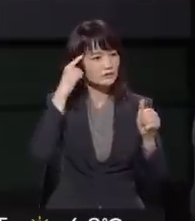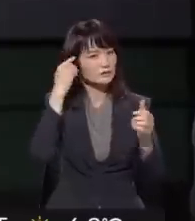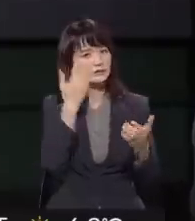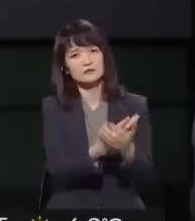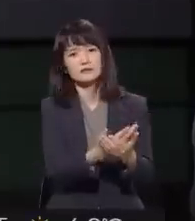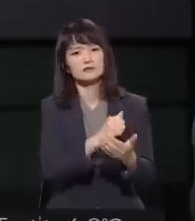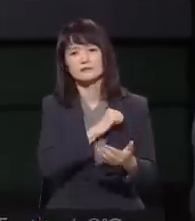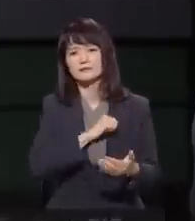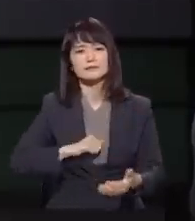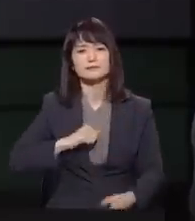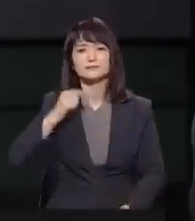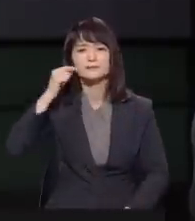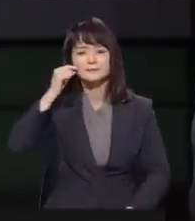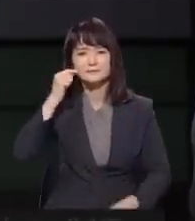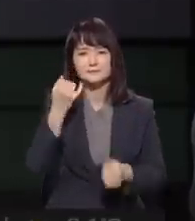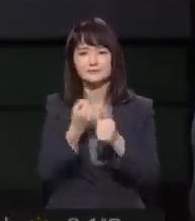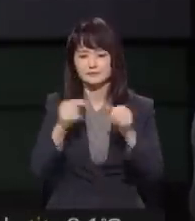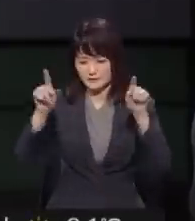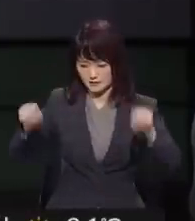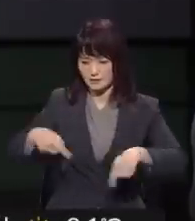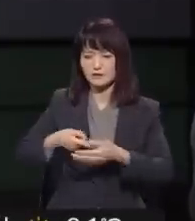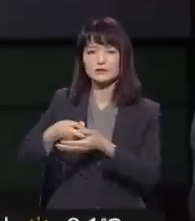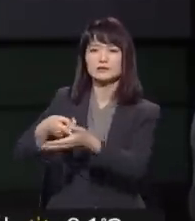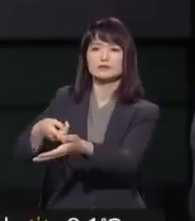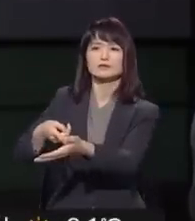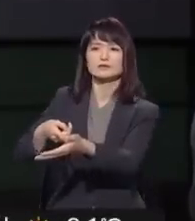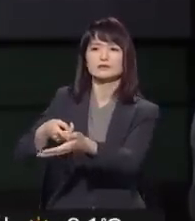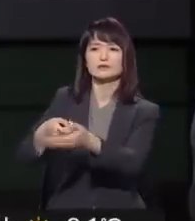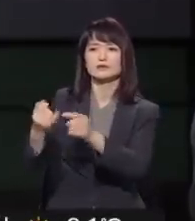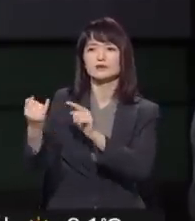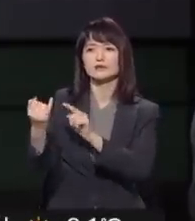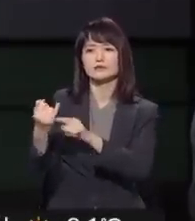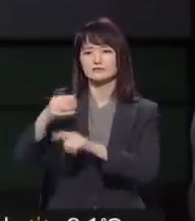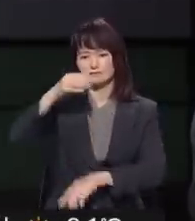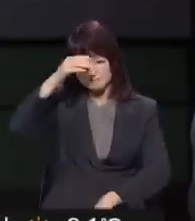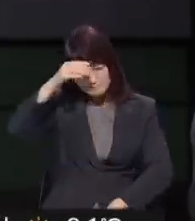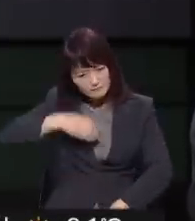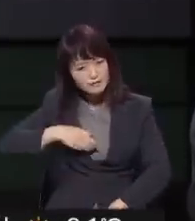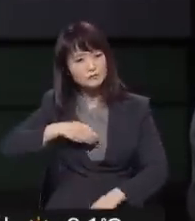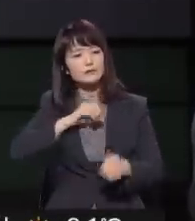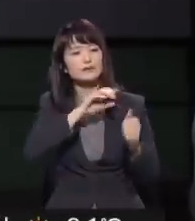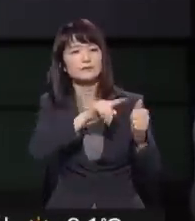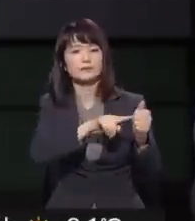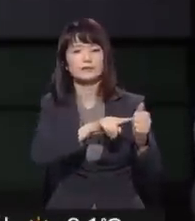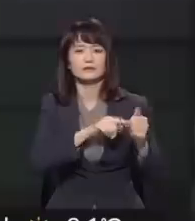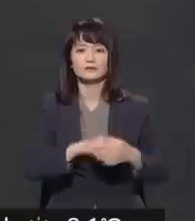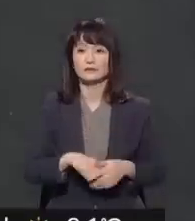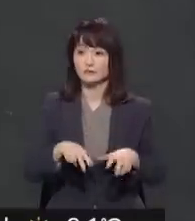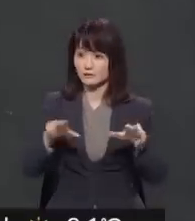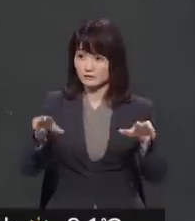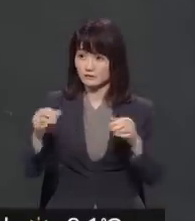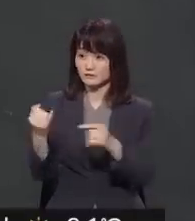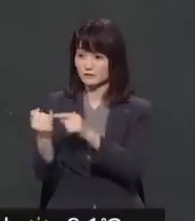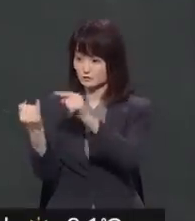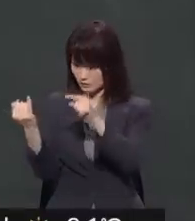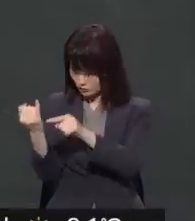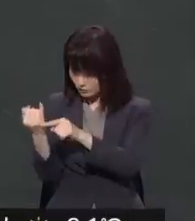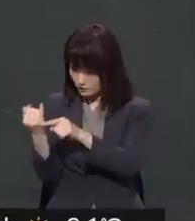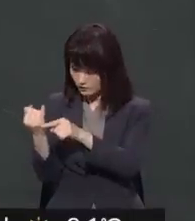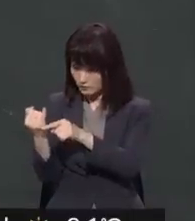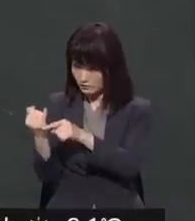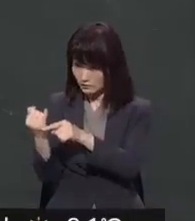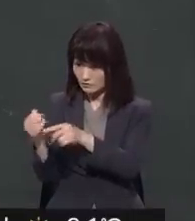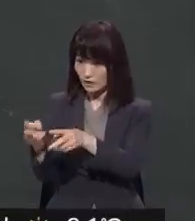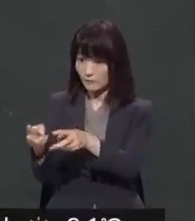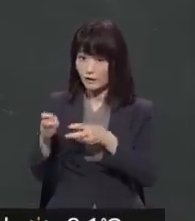이상은 참을 수 없다 싶어서 이혼을 요구를 했습니다 그런데이 안에는 더 뻔뻔하게 나오기 시작을 하는데요 지금 임신한 아이는 지울 거고 나는